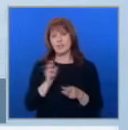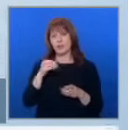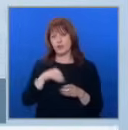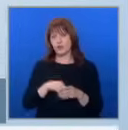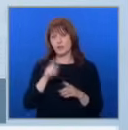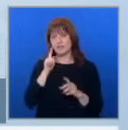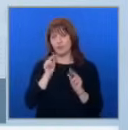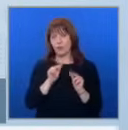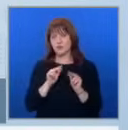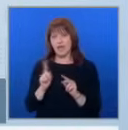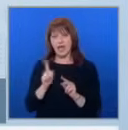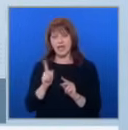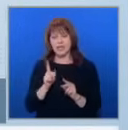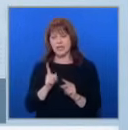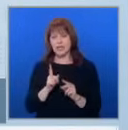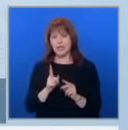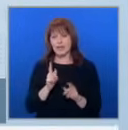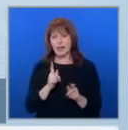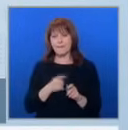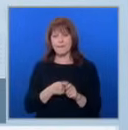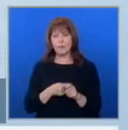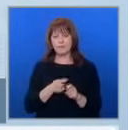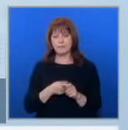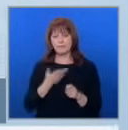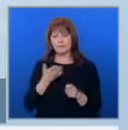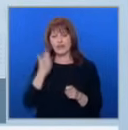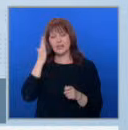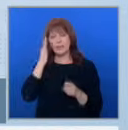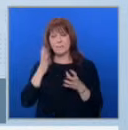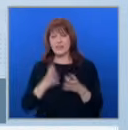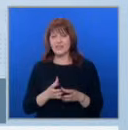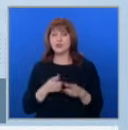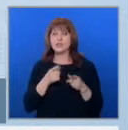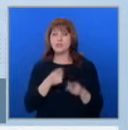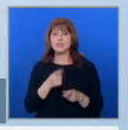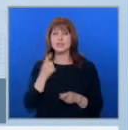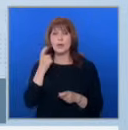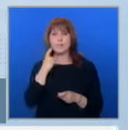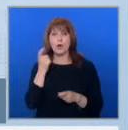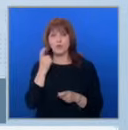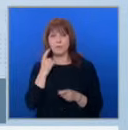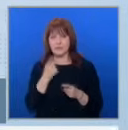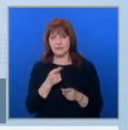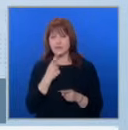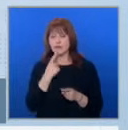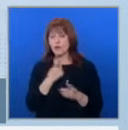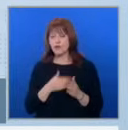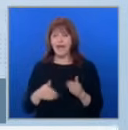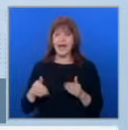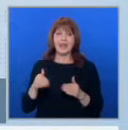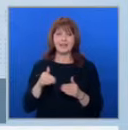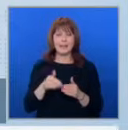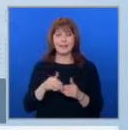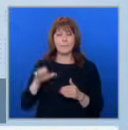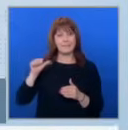консултациите и да не подкрепят правителство с мандат на ГЕРБ и на ДПС. Форматът, който ГЕРБ предлага, противоречи на разбирането за надпартийно и експертно